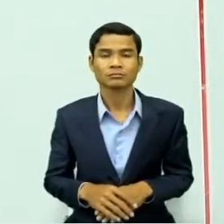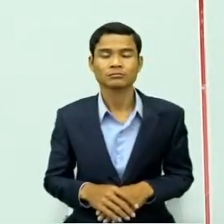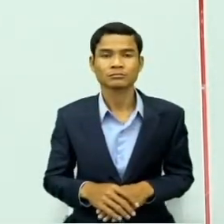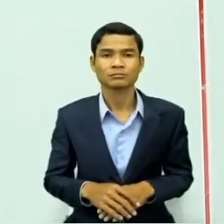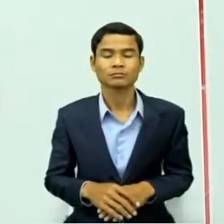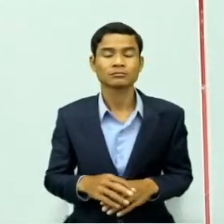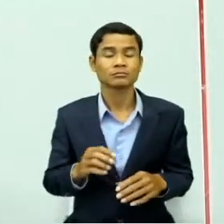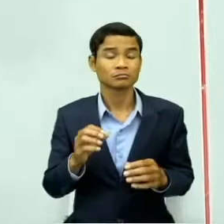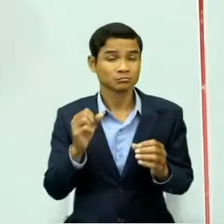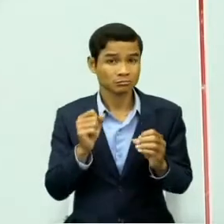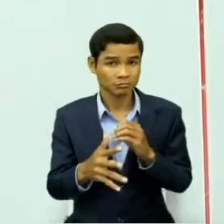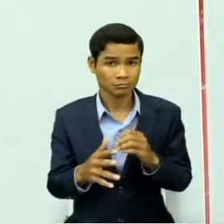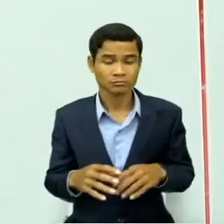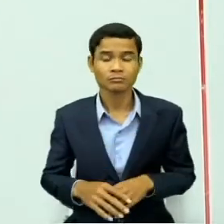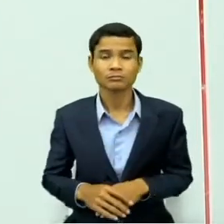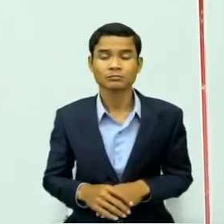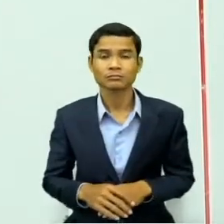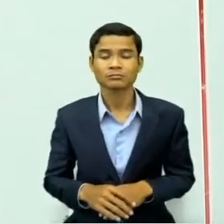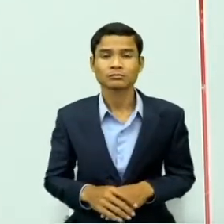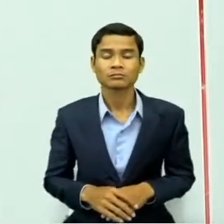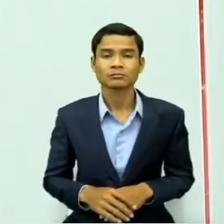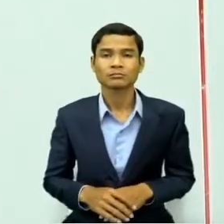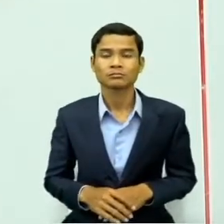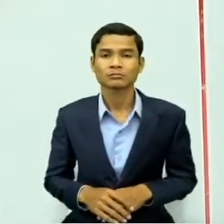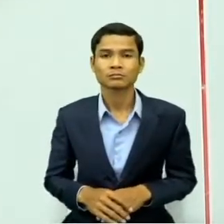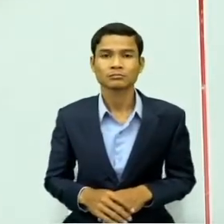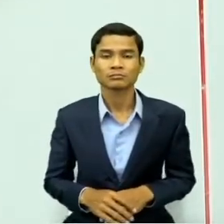Chà, chập đá ấm.